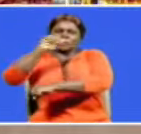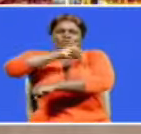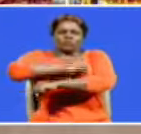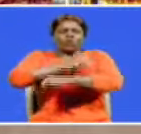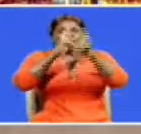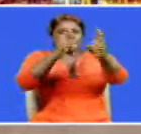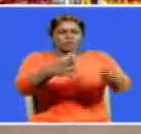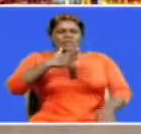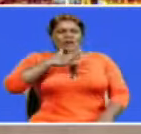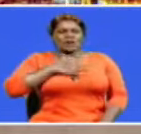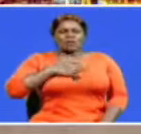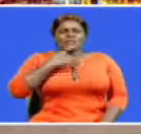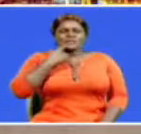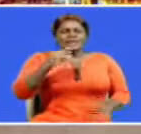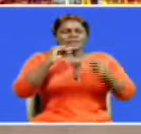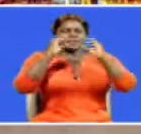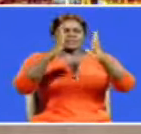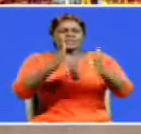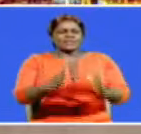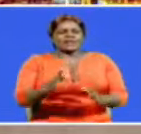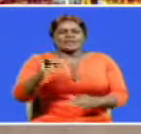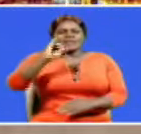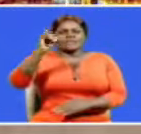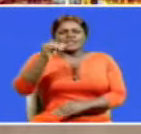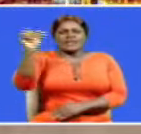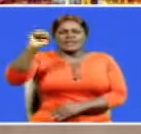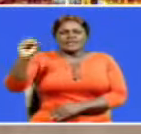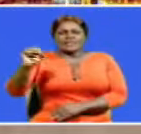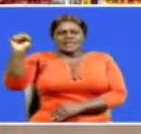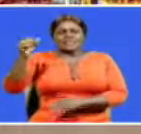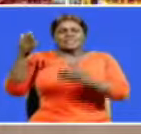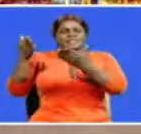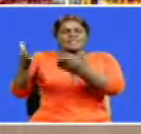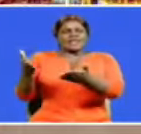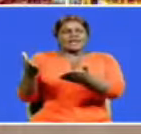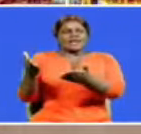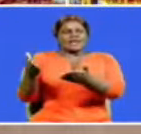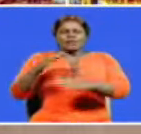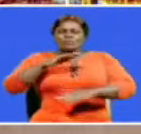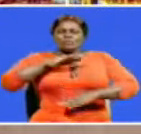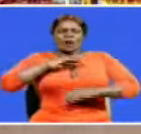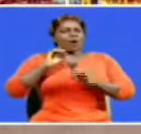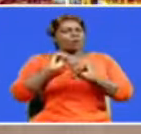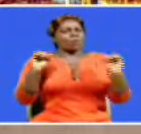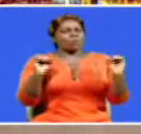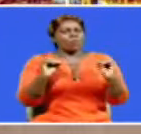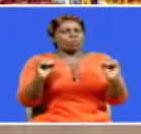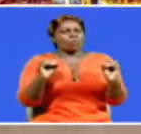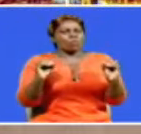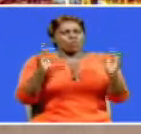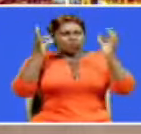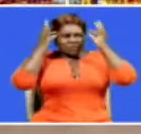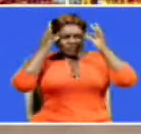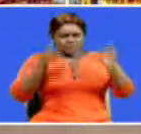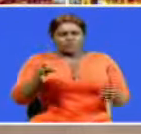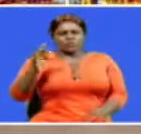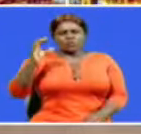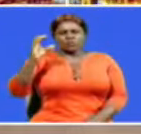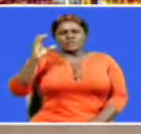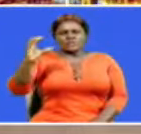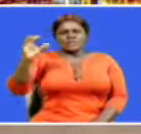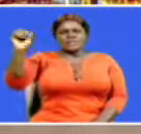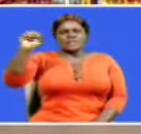Anavyoripoti Shadrack Miti, walimu wa JSS waliokuwepo walionekana kutoridhishwa kabisa na kauli zake waziri